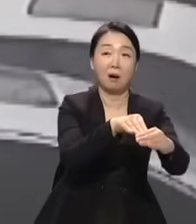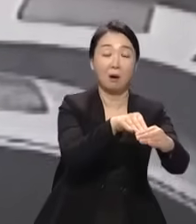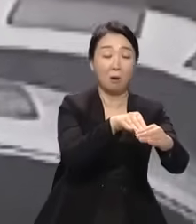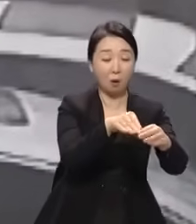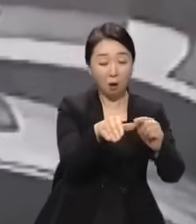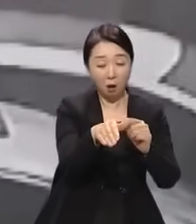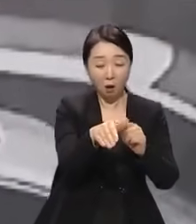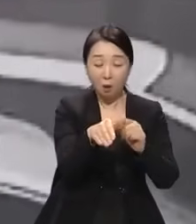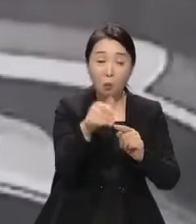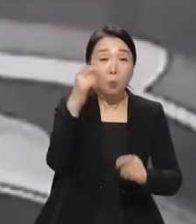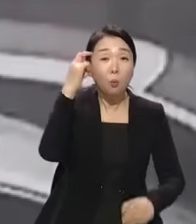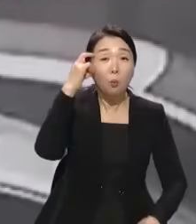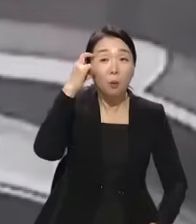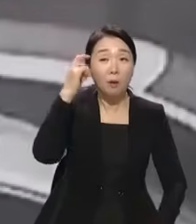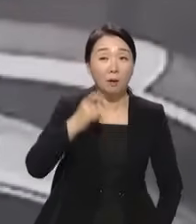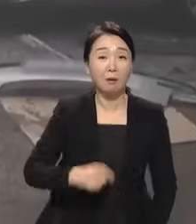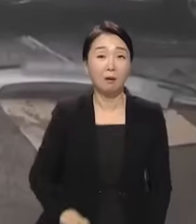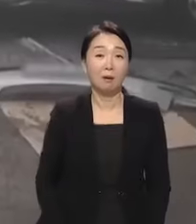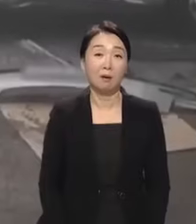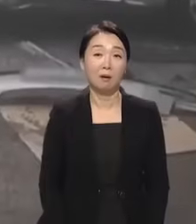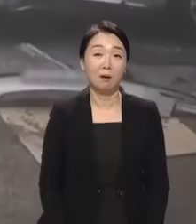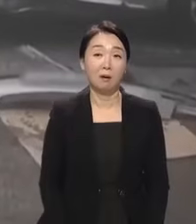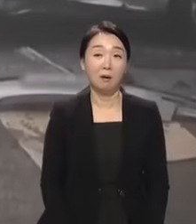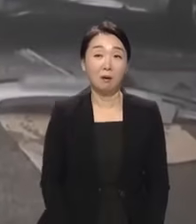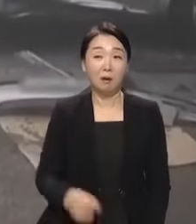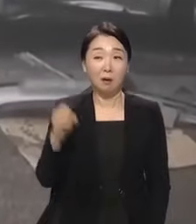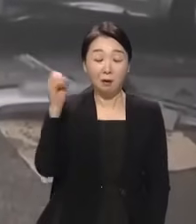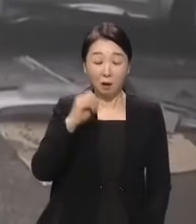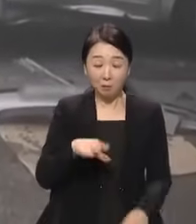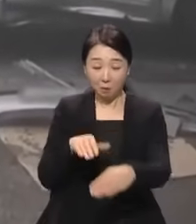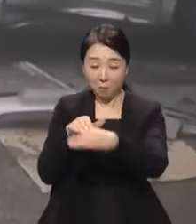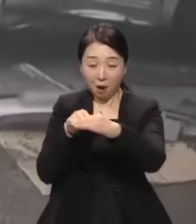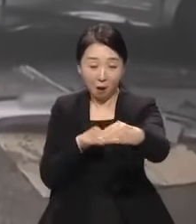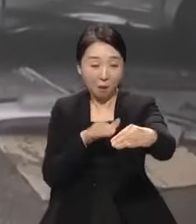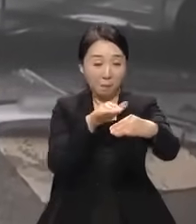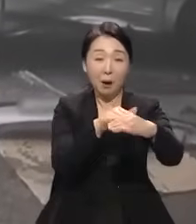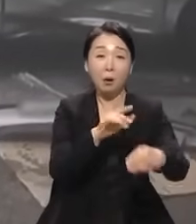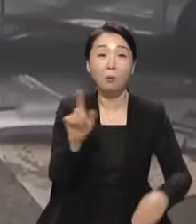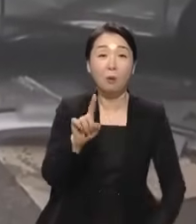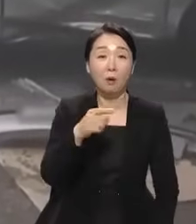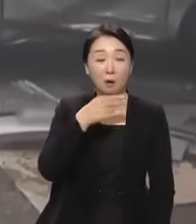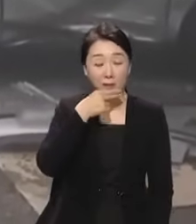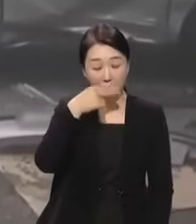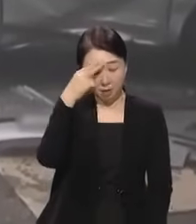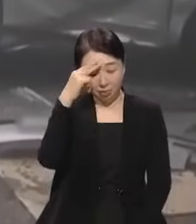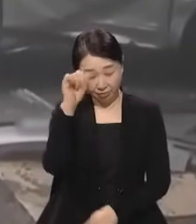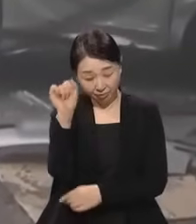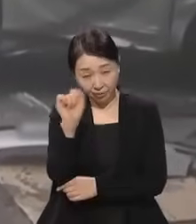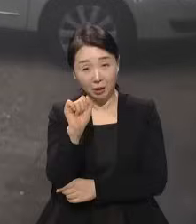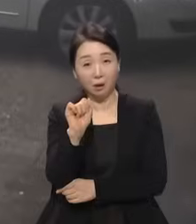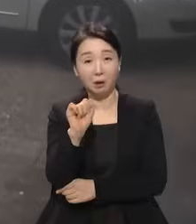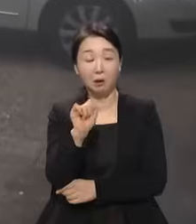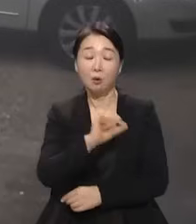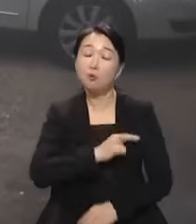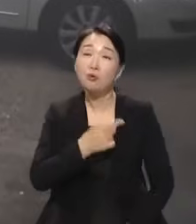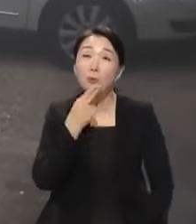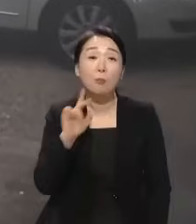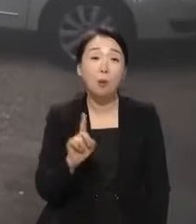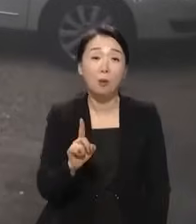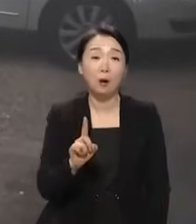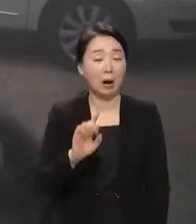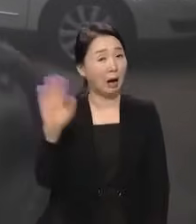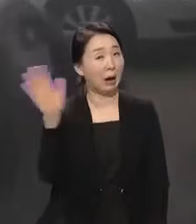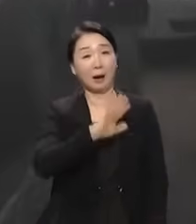왜 저래 도대체 아니 이게 도대체이 맥락 없는 돌출 행동을 버릴 땐 술약 무면허 중 셋중에 어떤 거 자